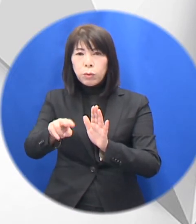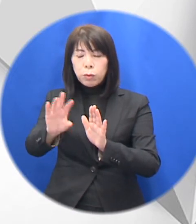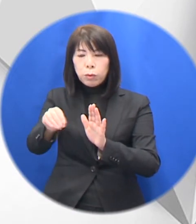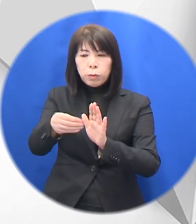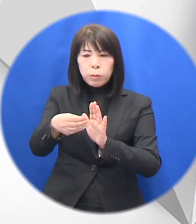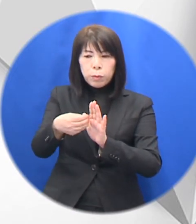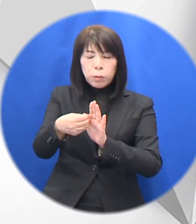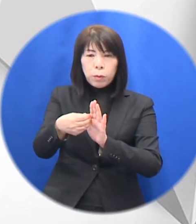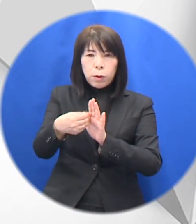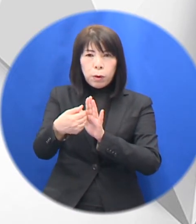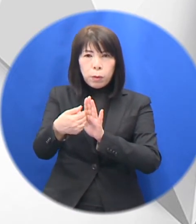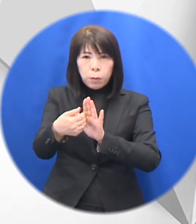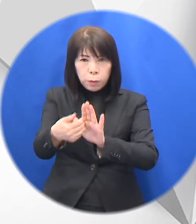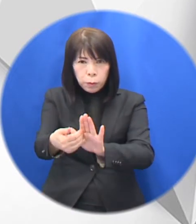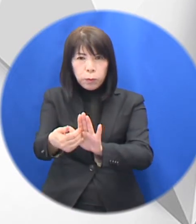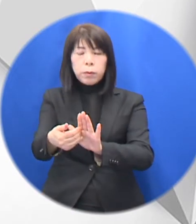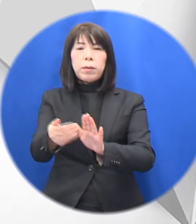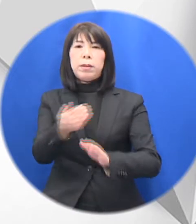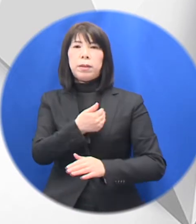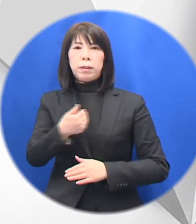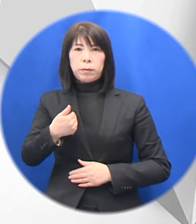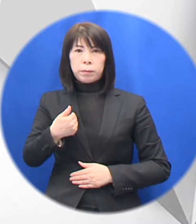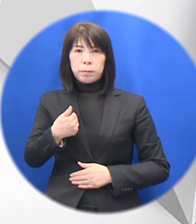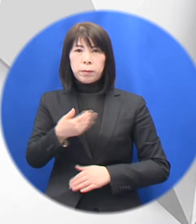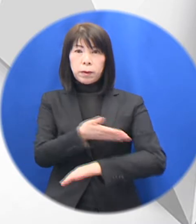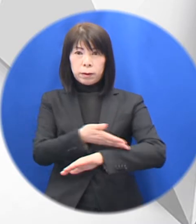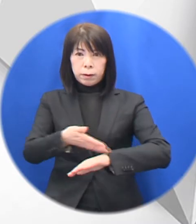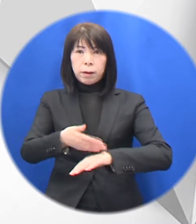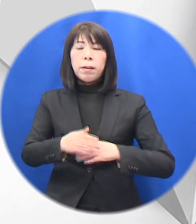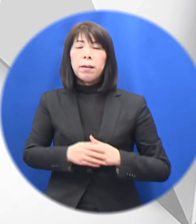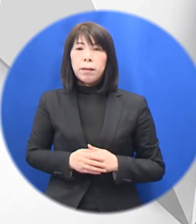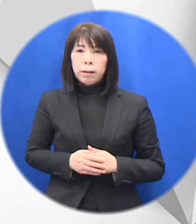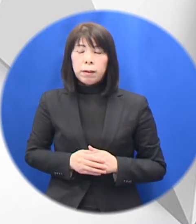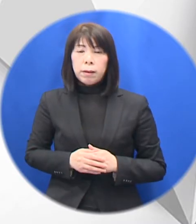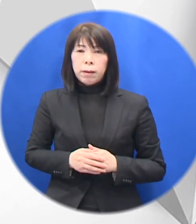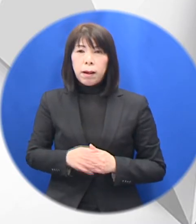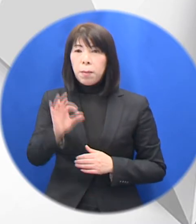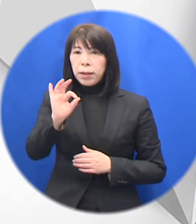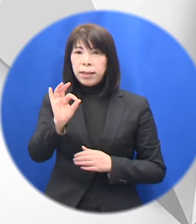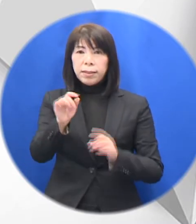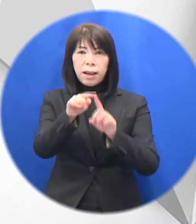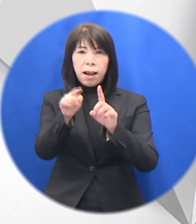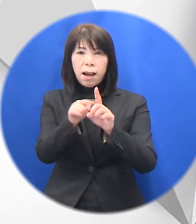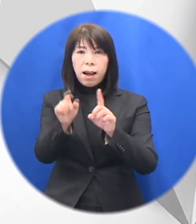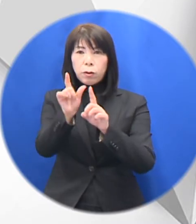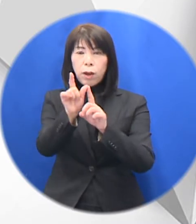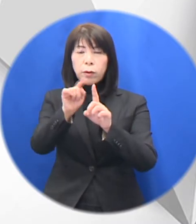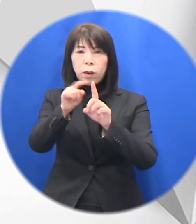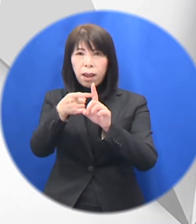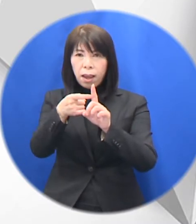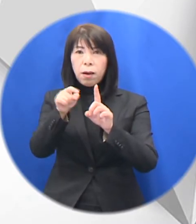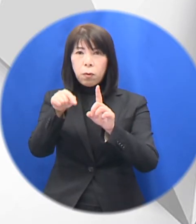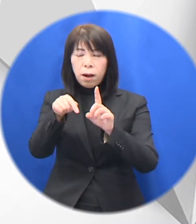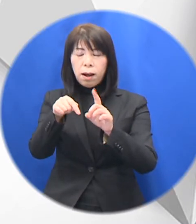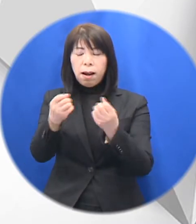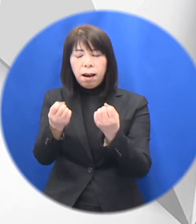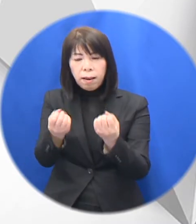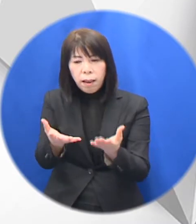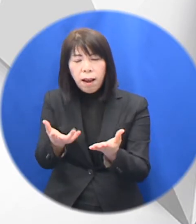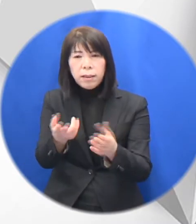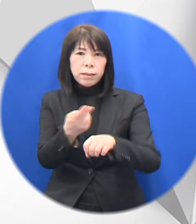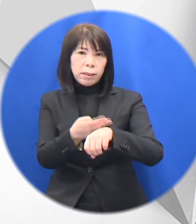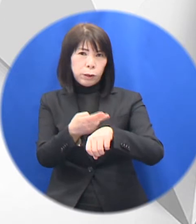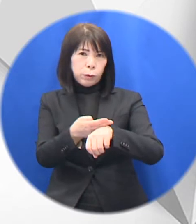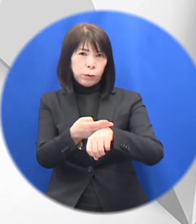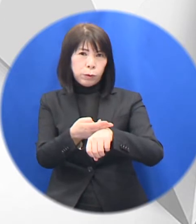着侵入しにくくなります。メッセンジャー RNA ワクチンはこのような新しい技術を使った